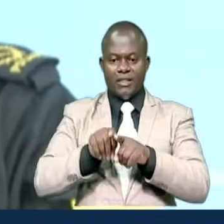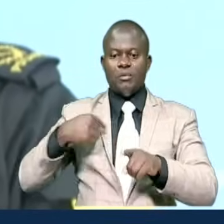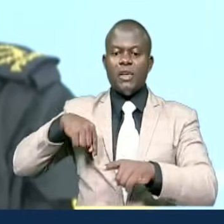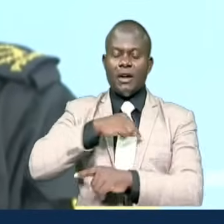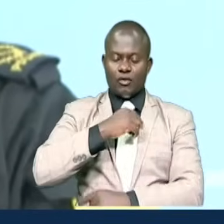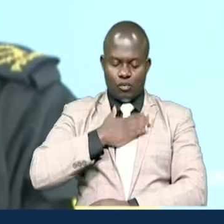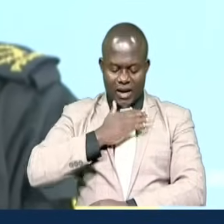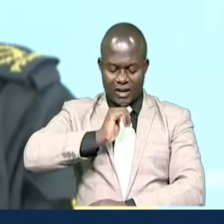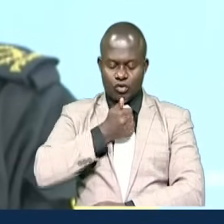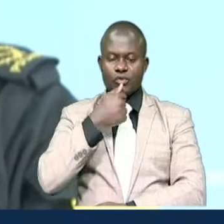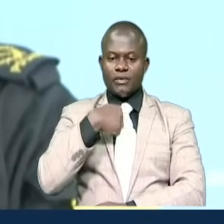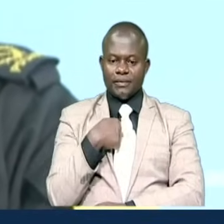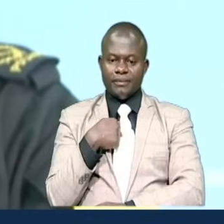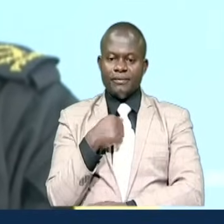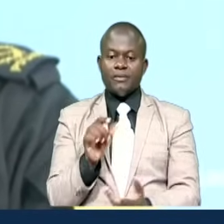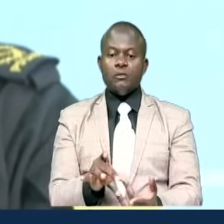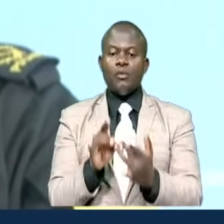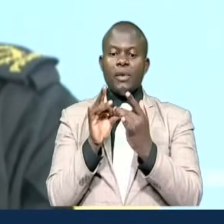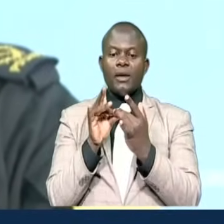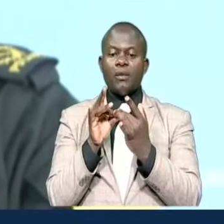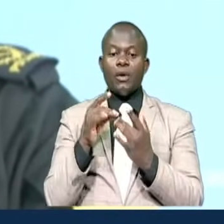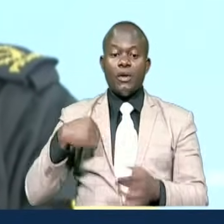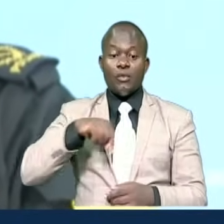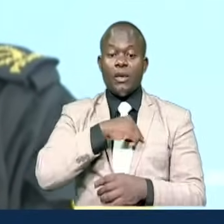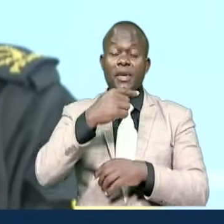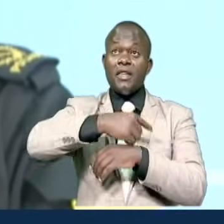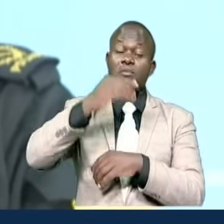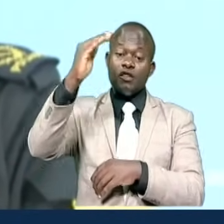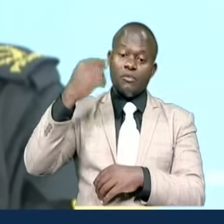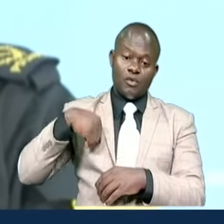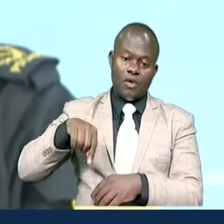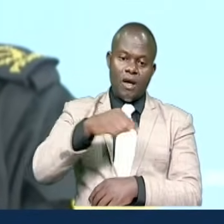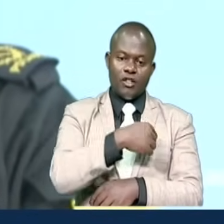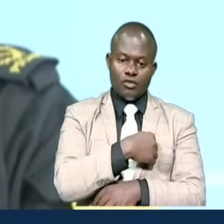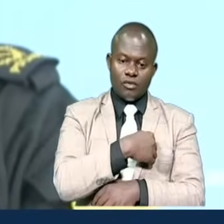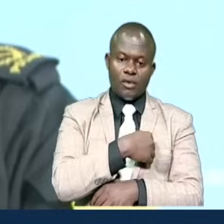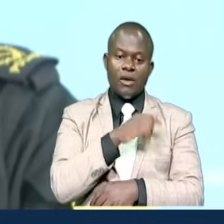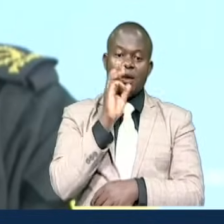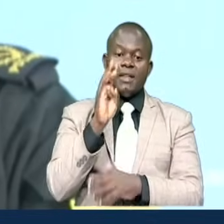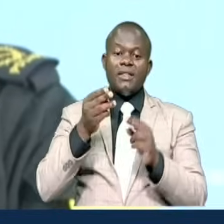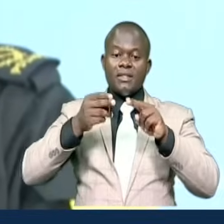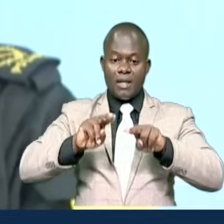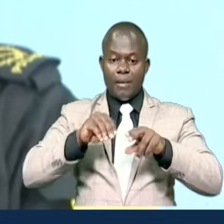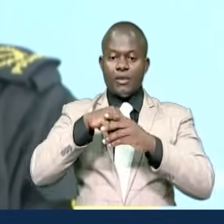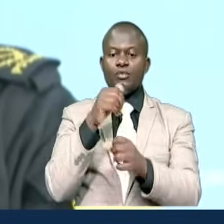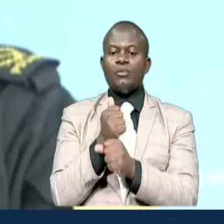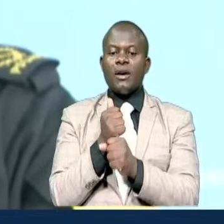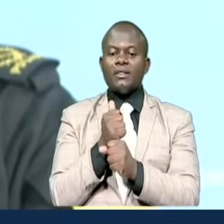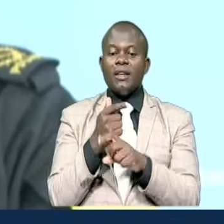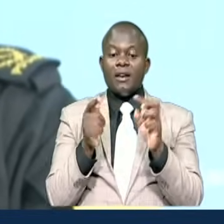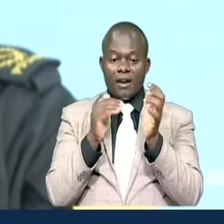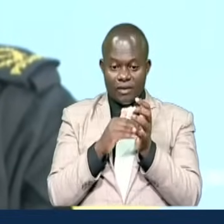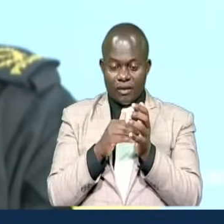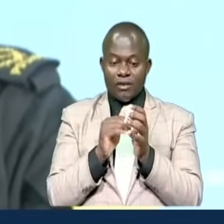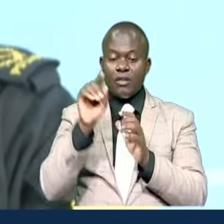ubwacu by'umwihariko twebwe iminsi mikuru yacu izaba turi mu kazi, kandi tuzaba turi